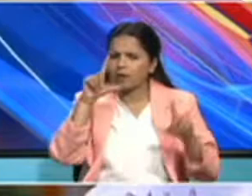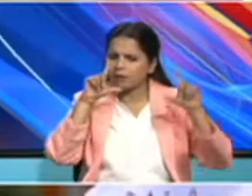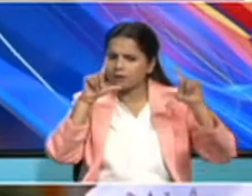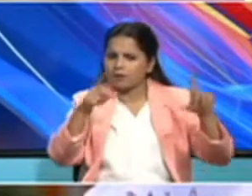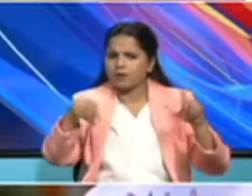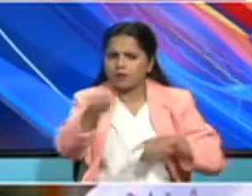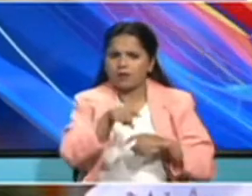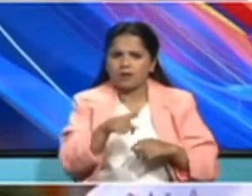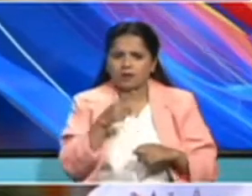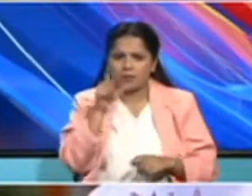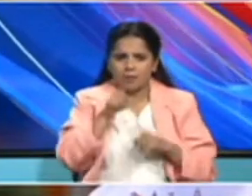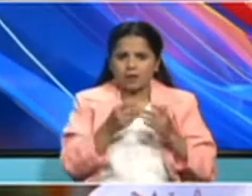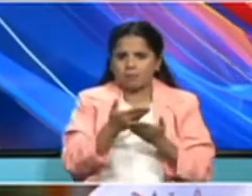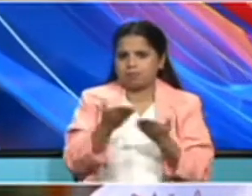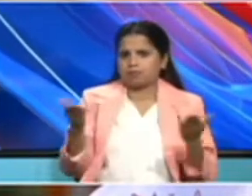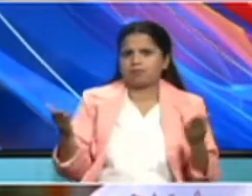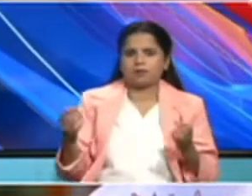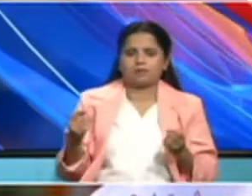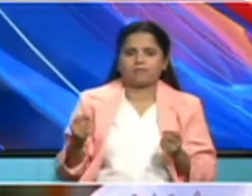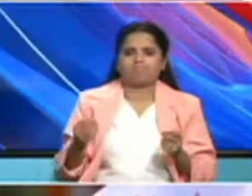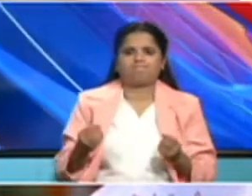तेजी से उभरते भारत के